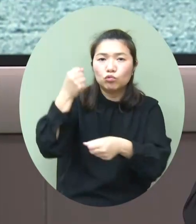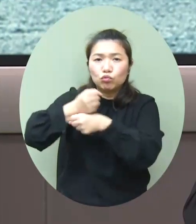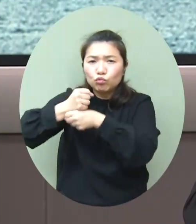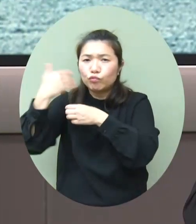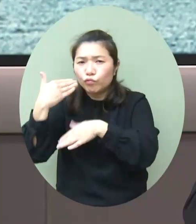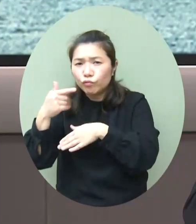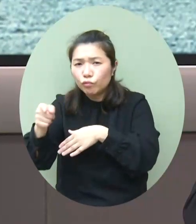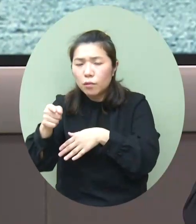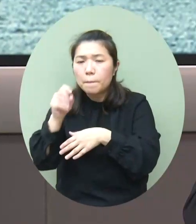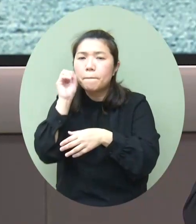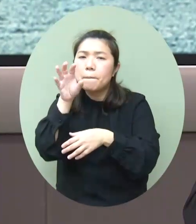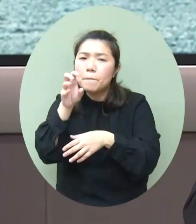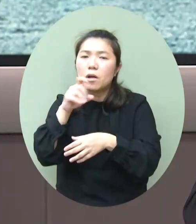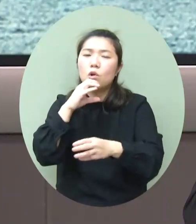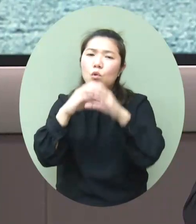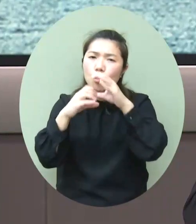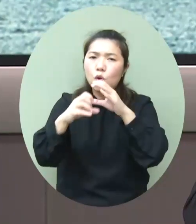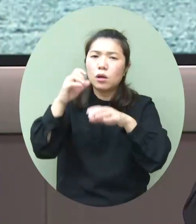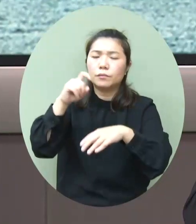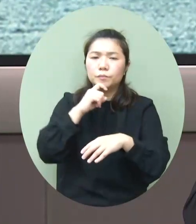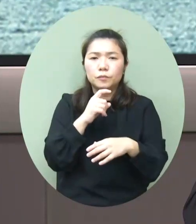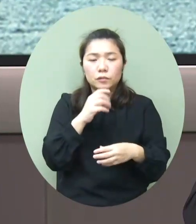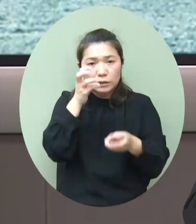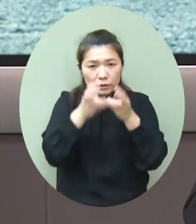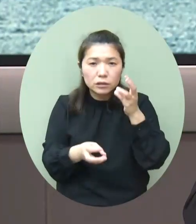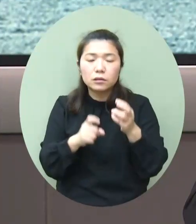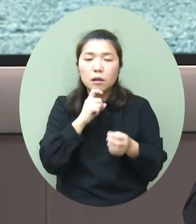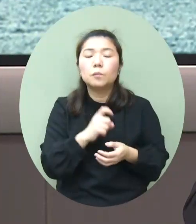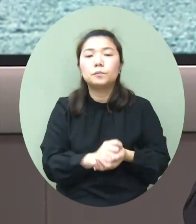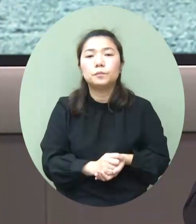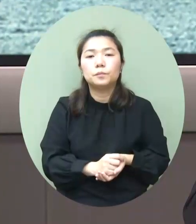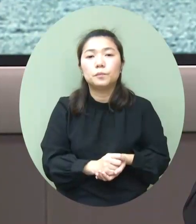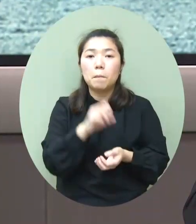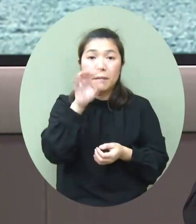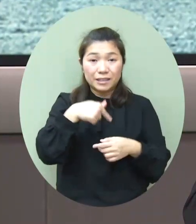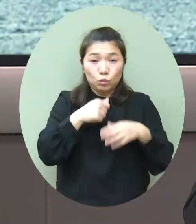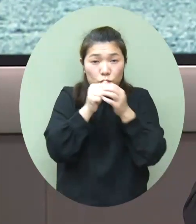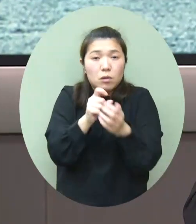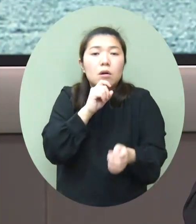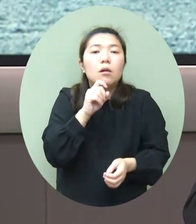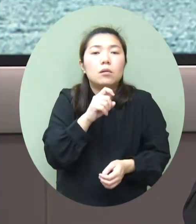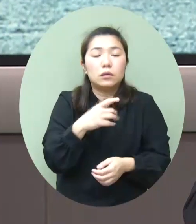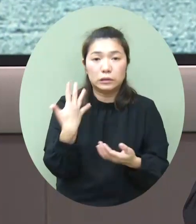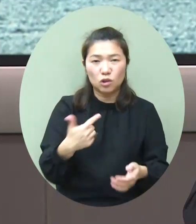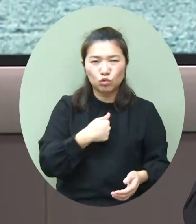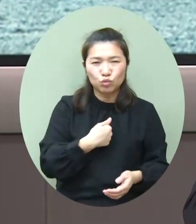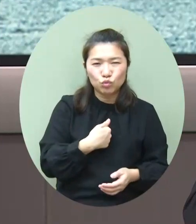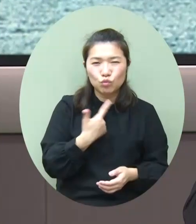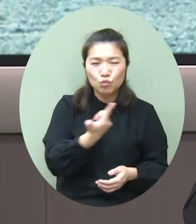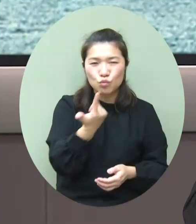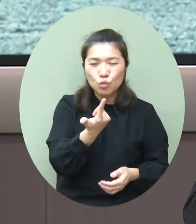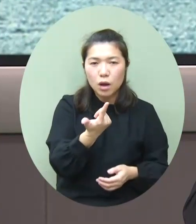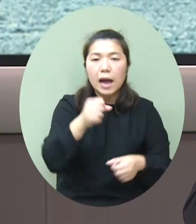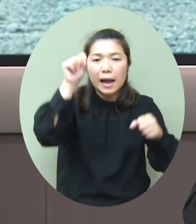跟有关的供应商、制造商保持紧密的联系沟通，也要求他们因应